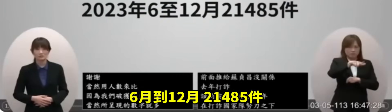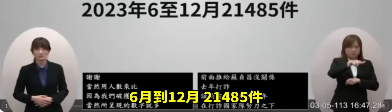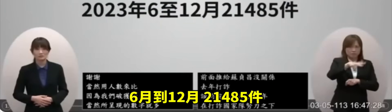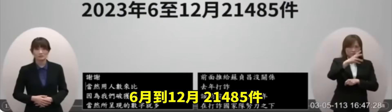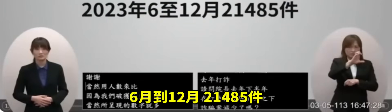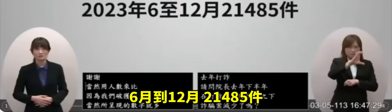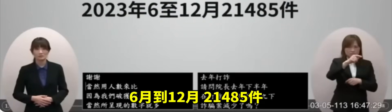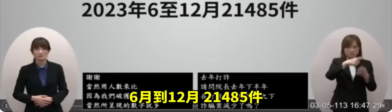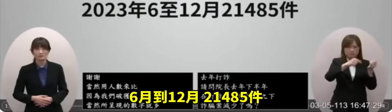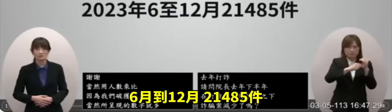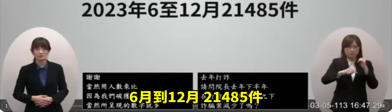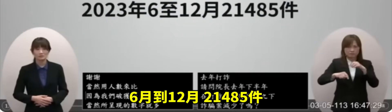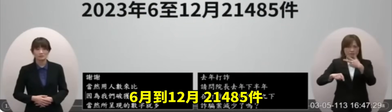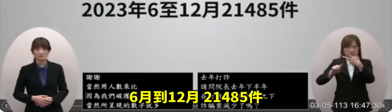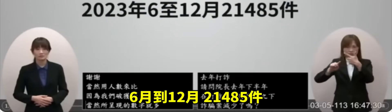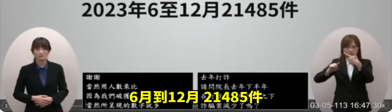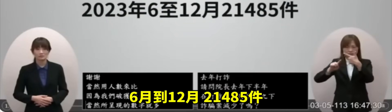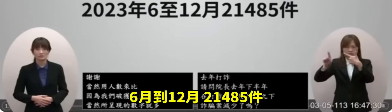16,799件，6月到12月